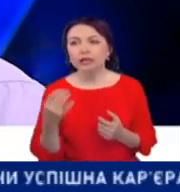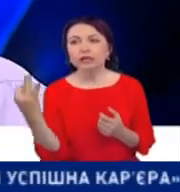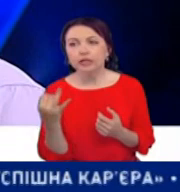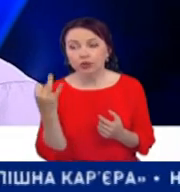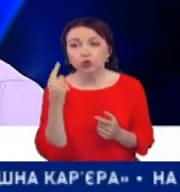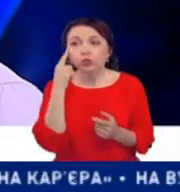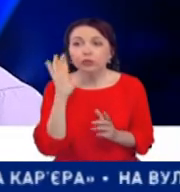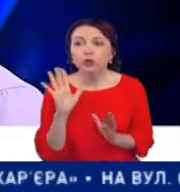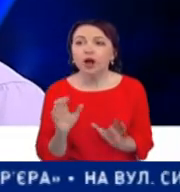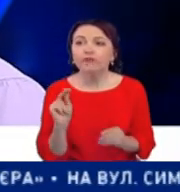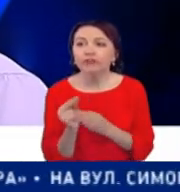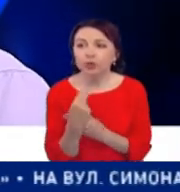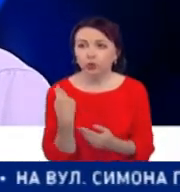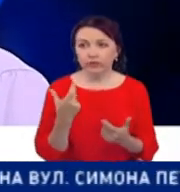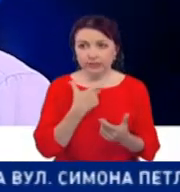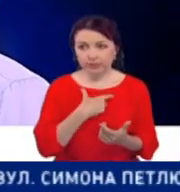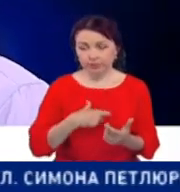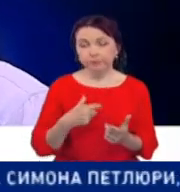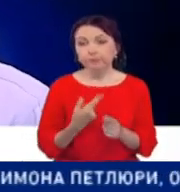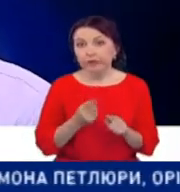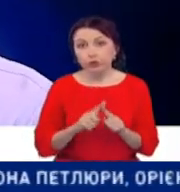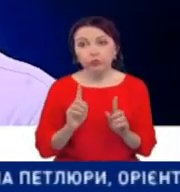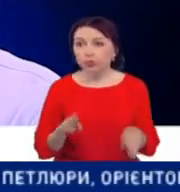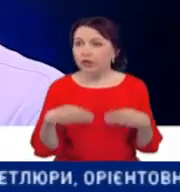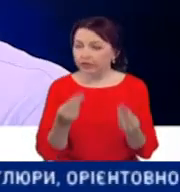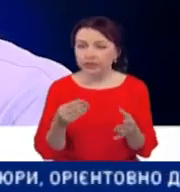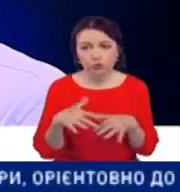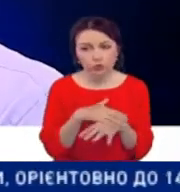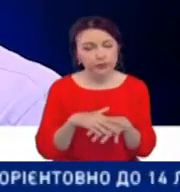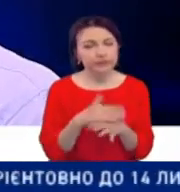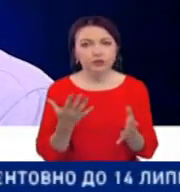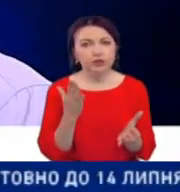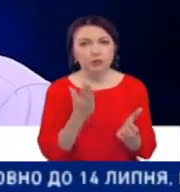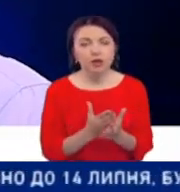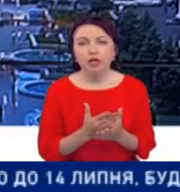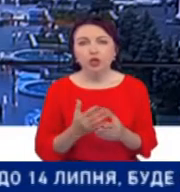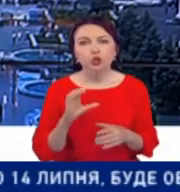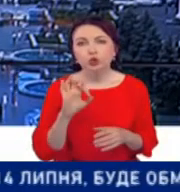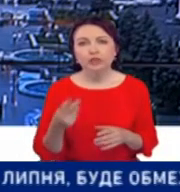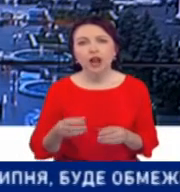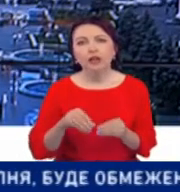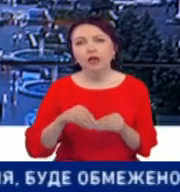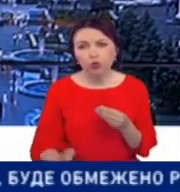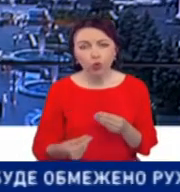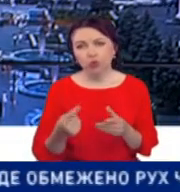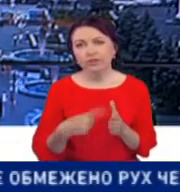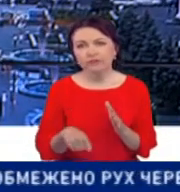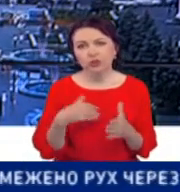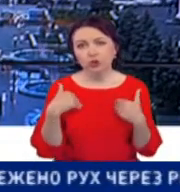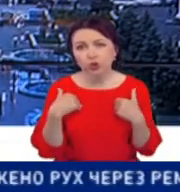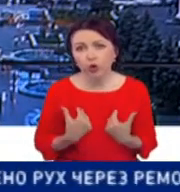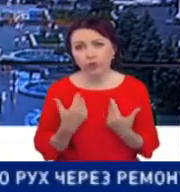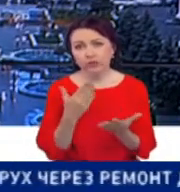як вилікувати себе. Тому давати зараз суспільству, яке має такий соціальний надкол, зневірене і трошки